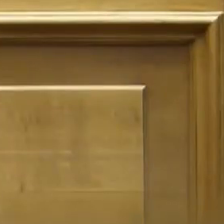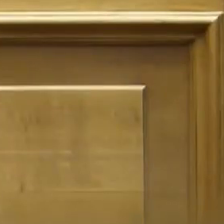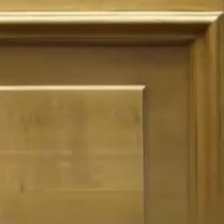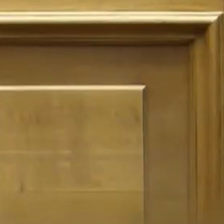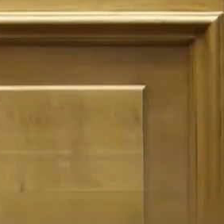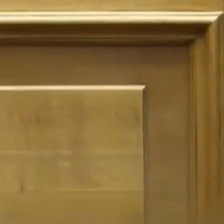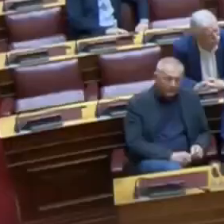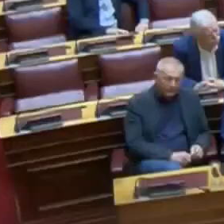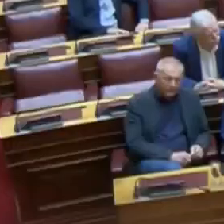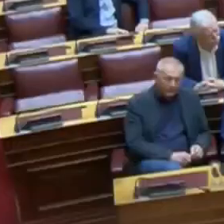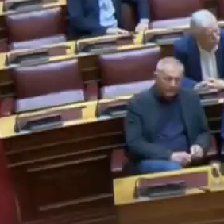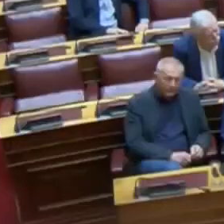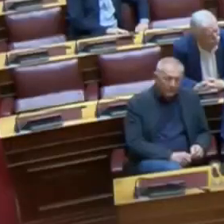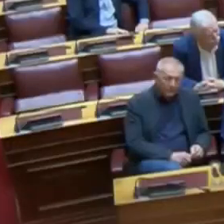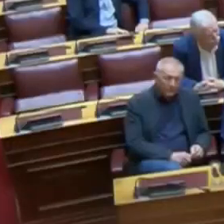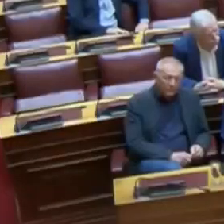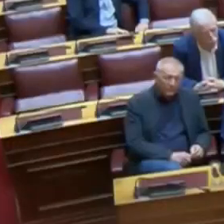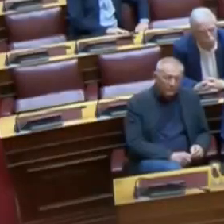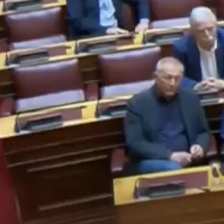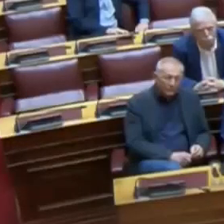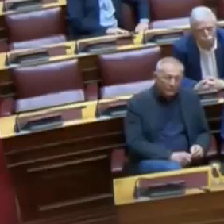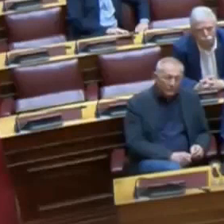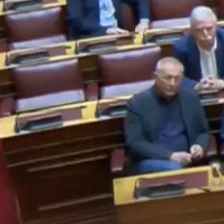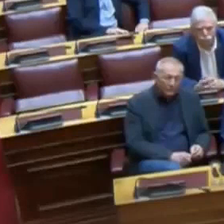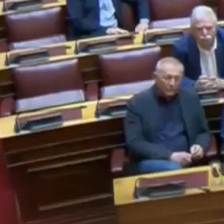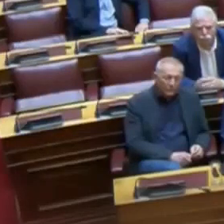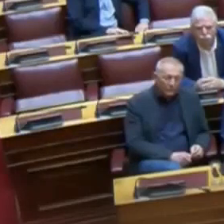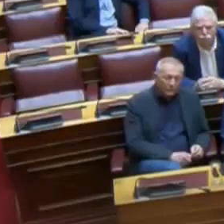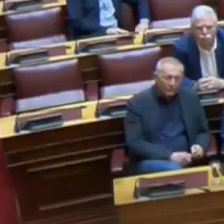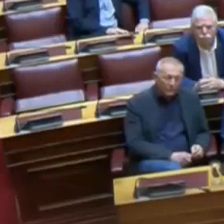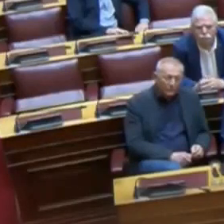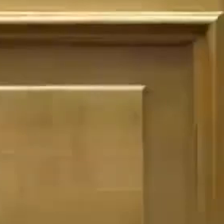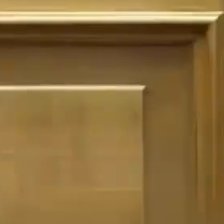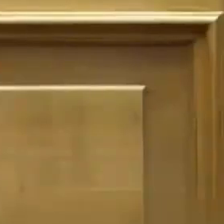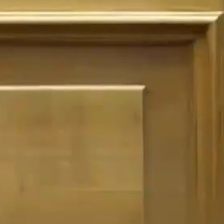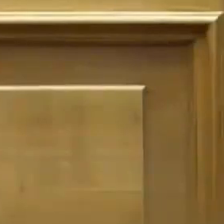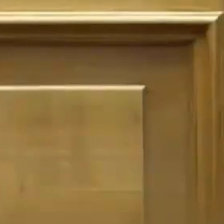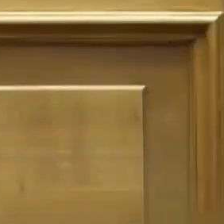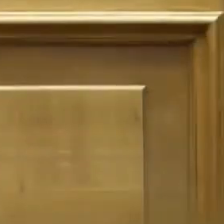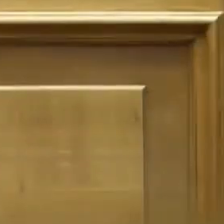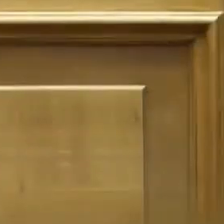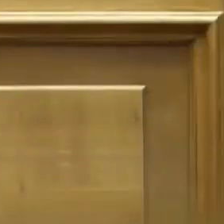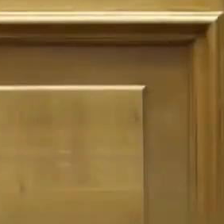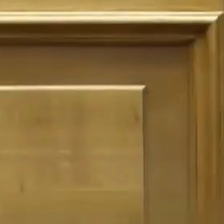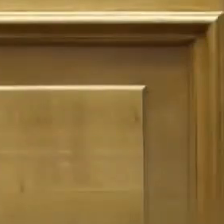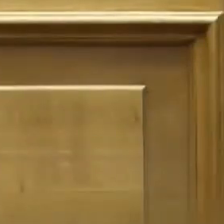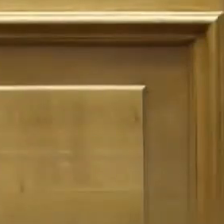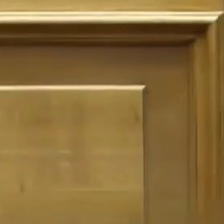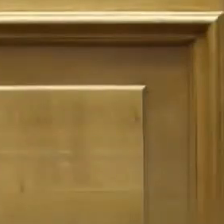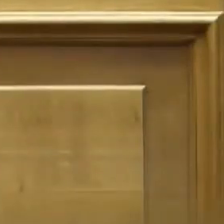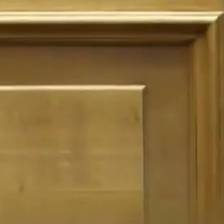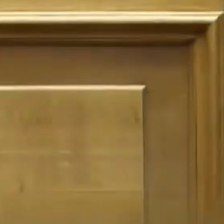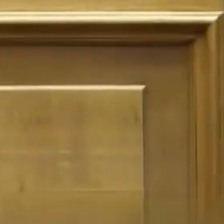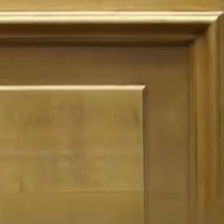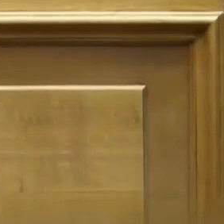Και επειδή μπορεί να στεναχωρήσω εδώ λίγο την κυρία Κωνσταντοπούλου, αλλά επειδή ο νέος αρχηγός θέλει, από ό,τι καταλαβαίνω, να